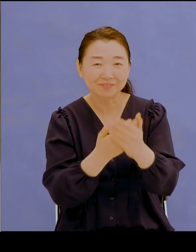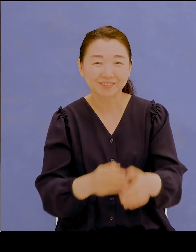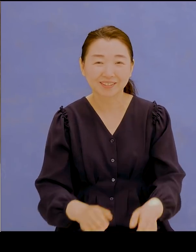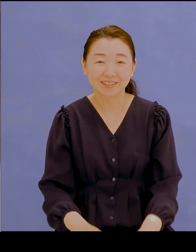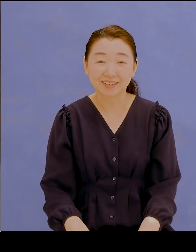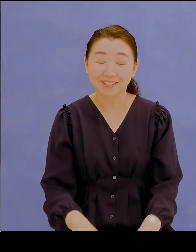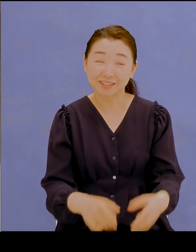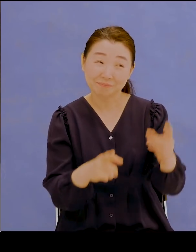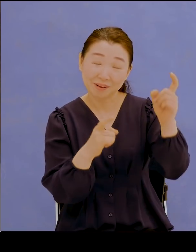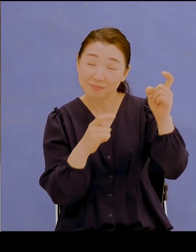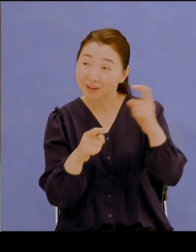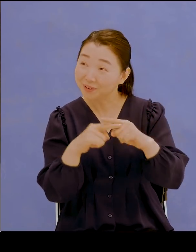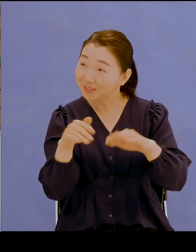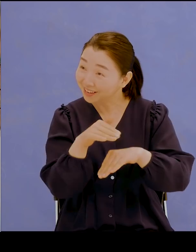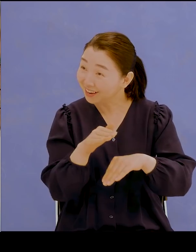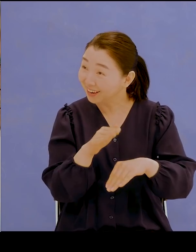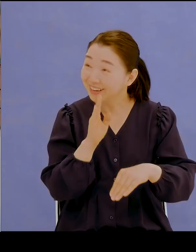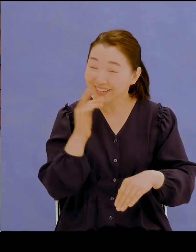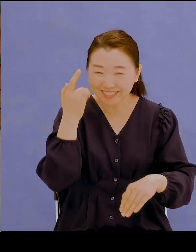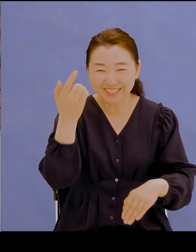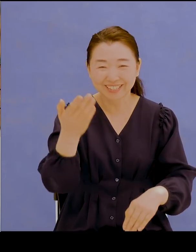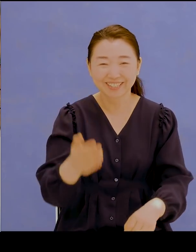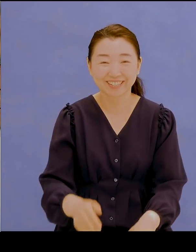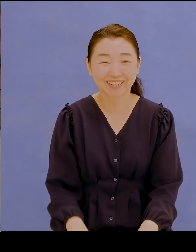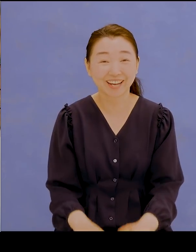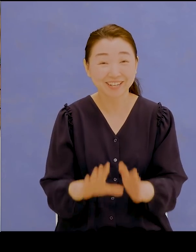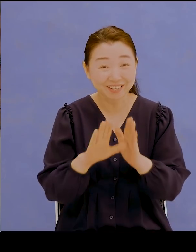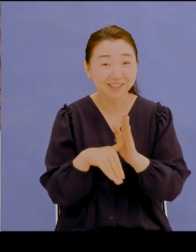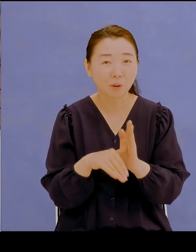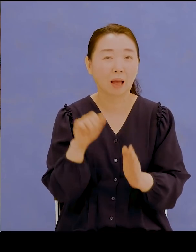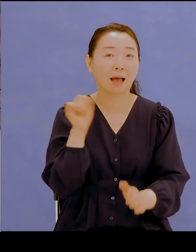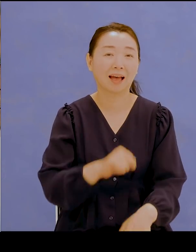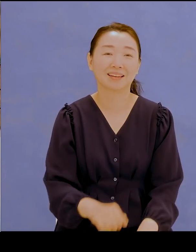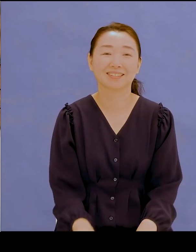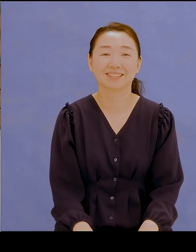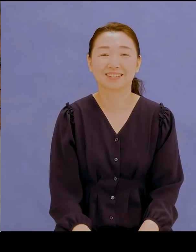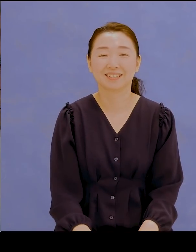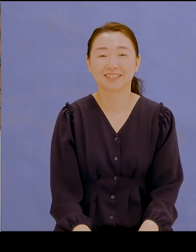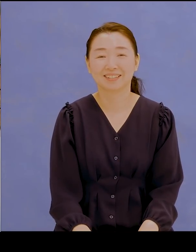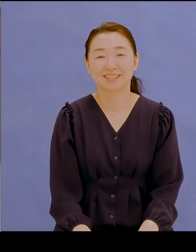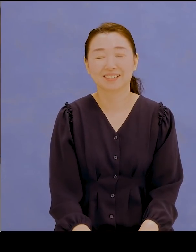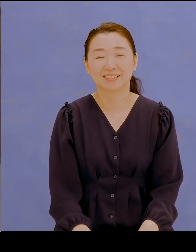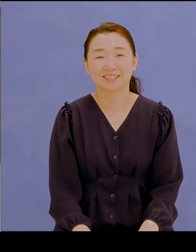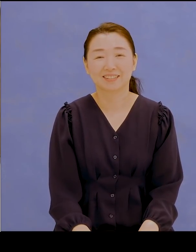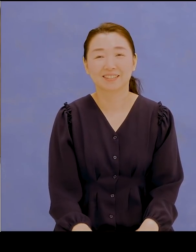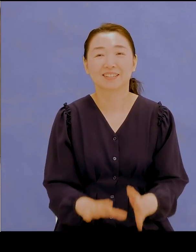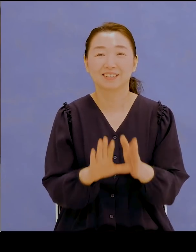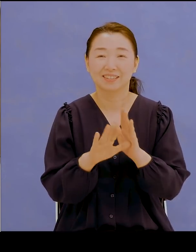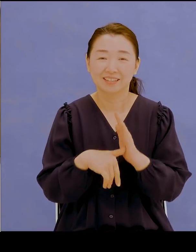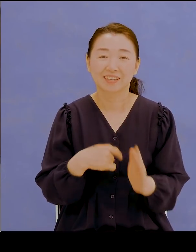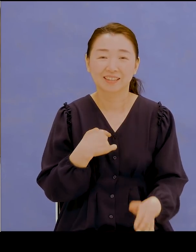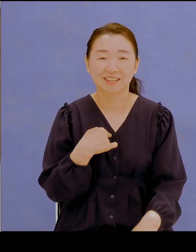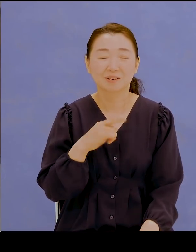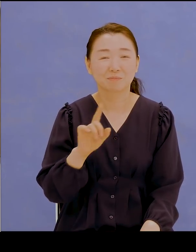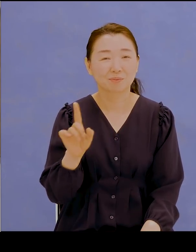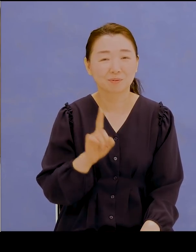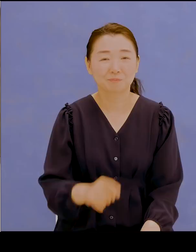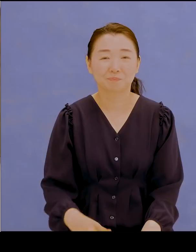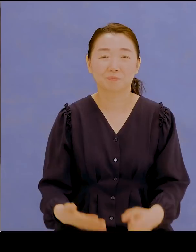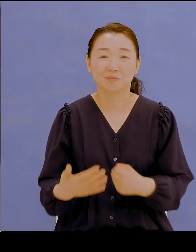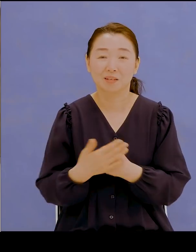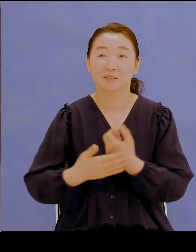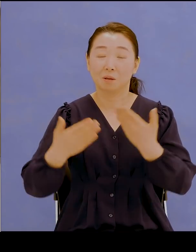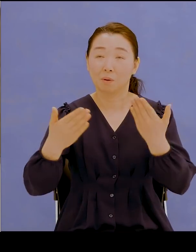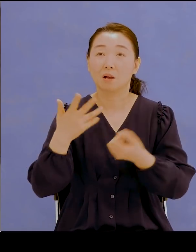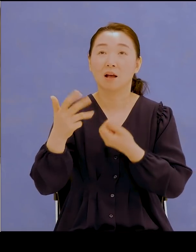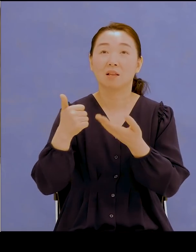찍으면서 딱 찍어주고 교회 다녀요? 그때도 그렇게요? 바로 우리는 그때도 그때는 제가 너무 은혜